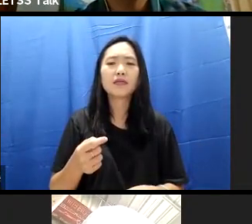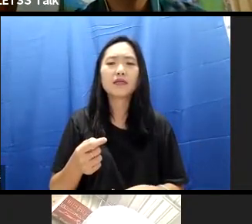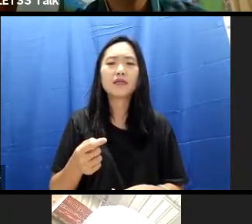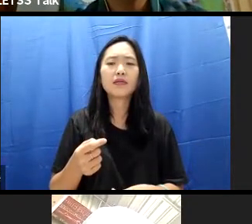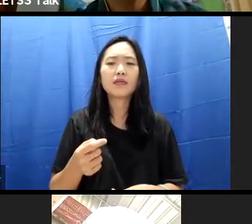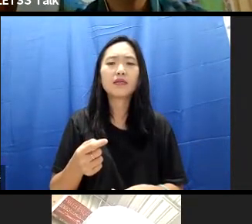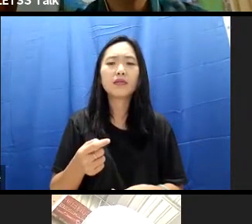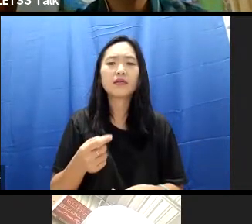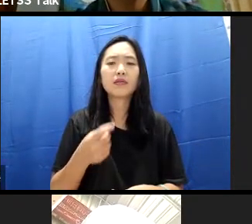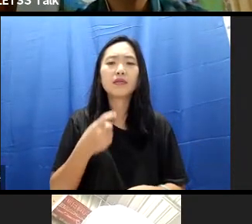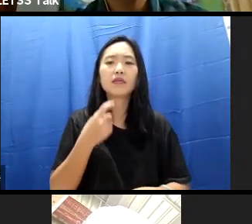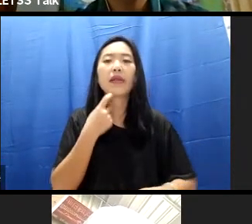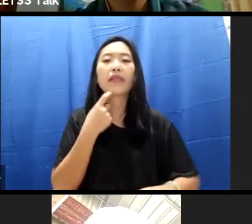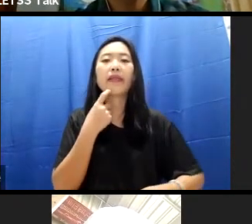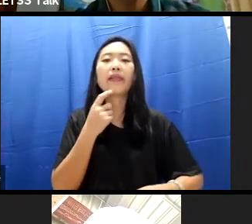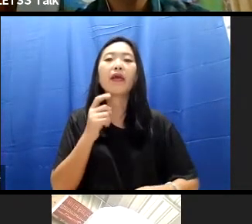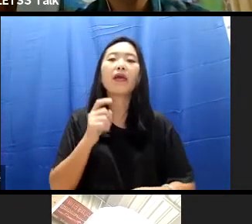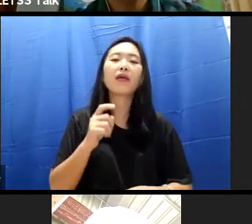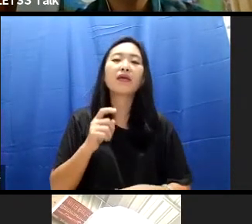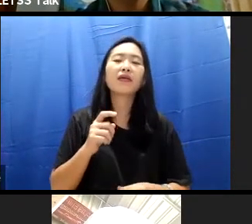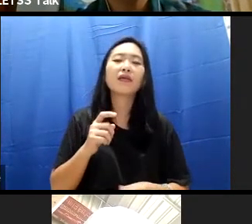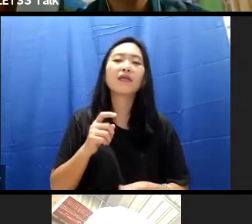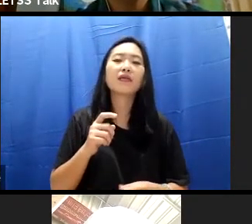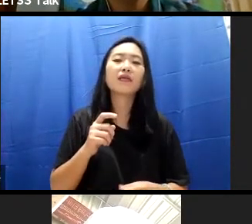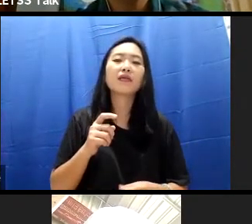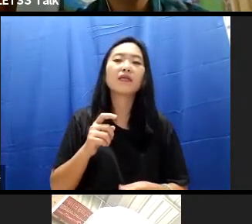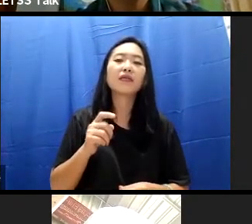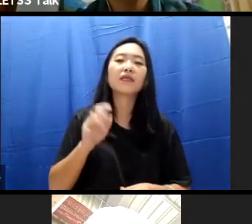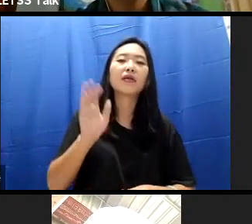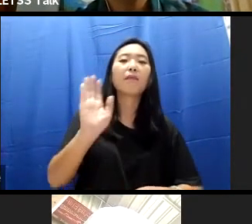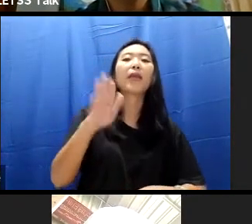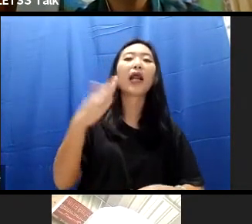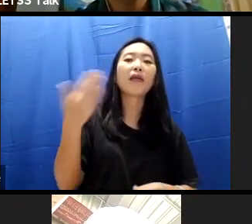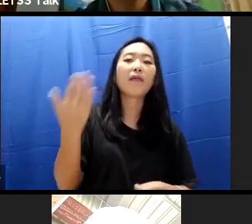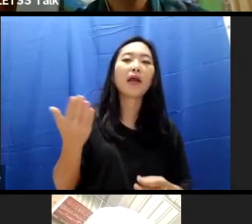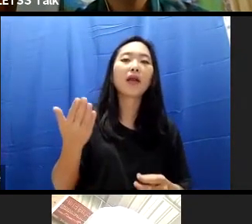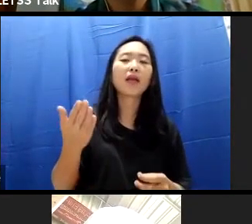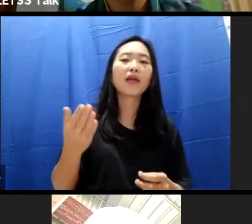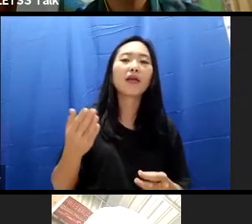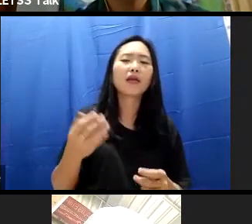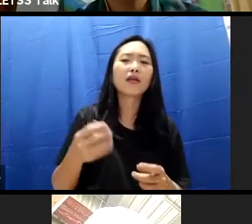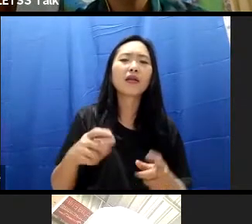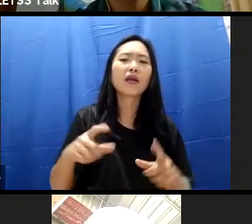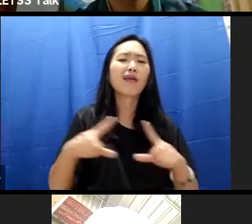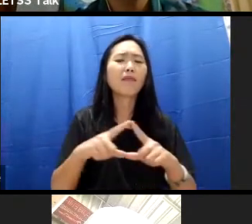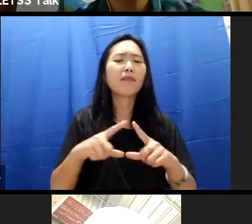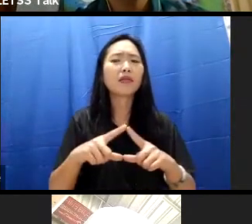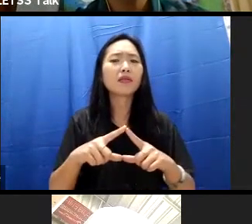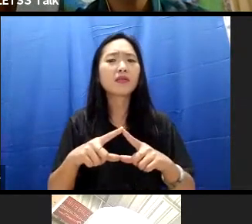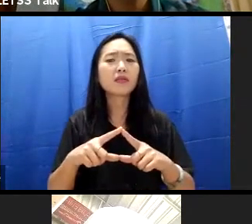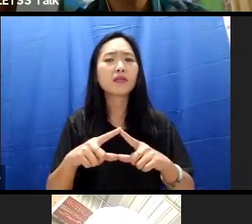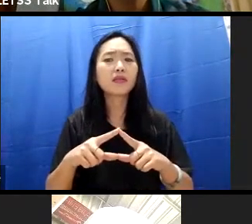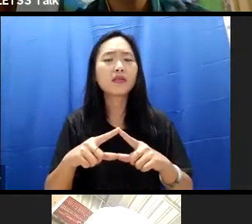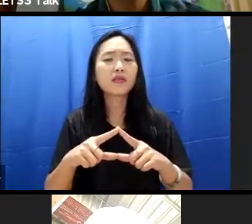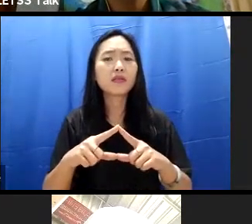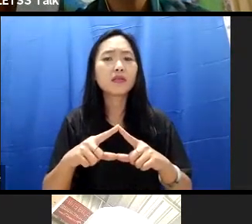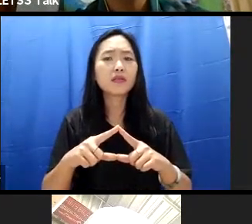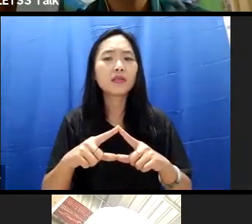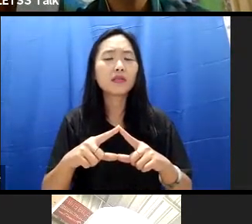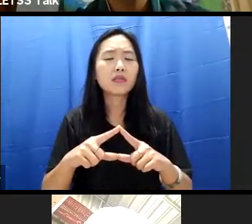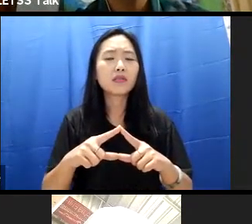peradaban itu antara lain juga ukurannya adalah bagaimana penghormatan terhadap perempuan mungkin sudah semakin luas